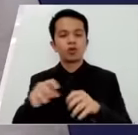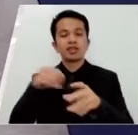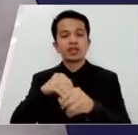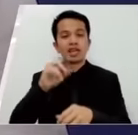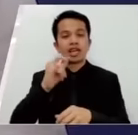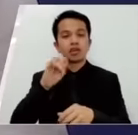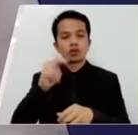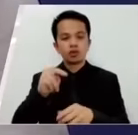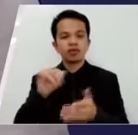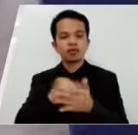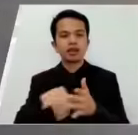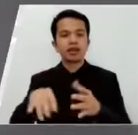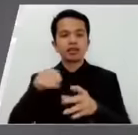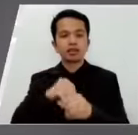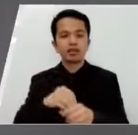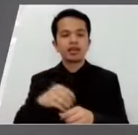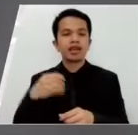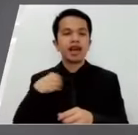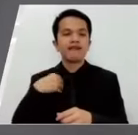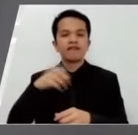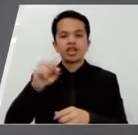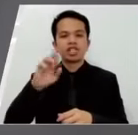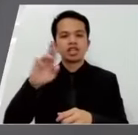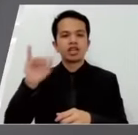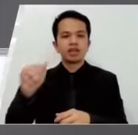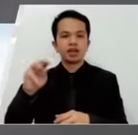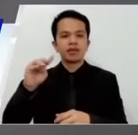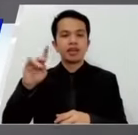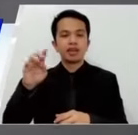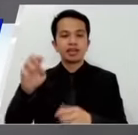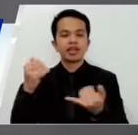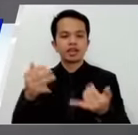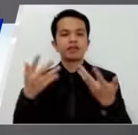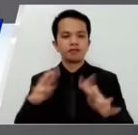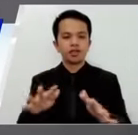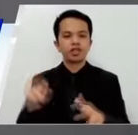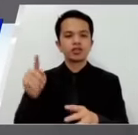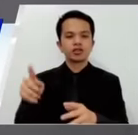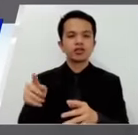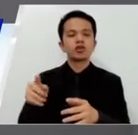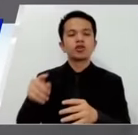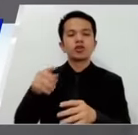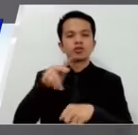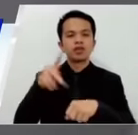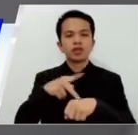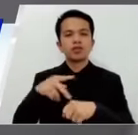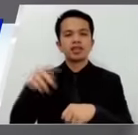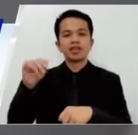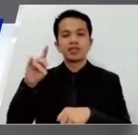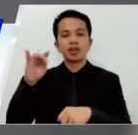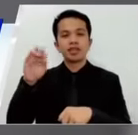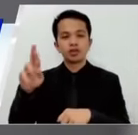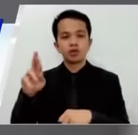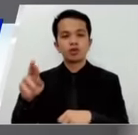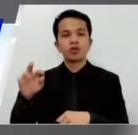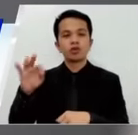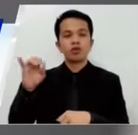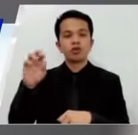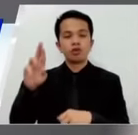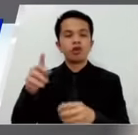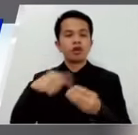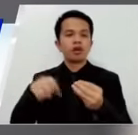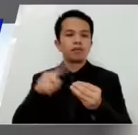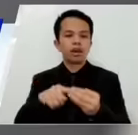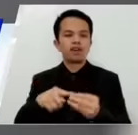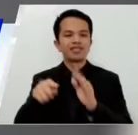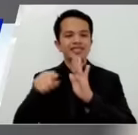nakasansad ang BRT Sierra Madre. Pinatawag na ng China Foreign Ministry si Philippine Ambassador Jaime Flor Cruz kaugnay sa negatibo raw